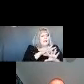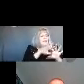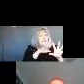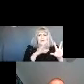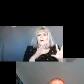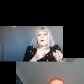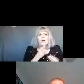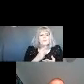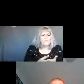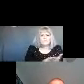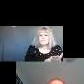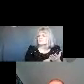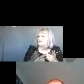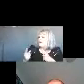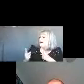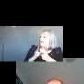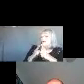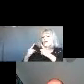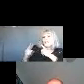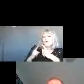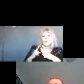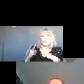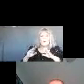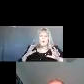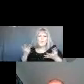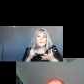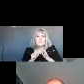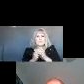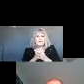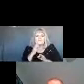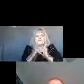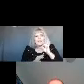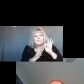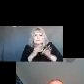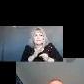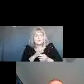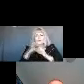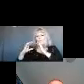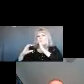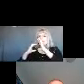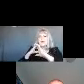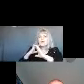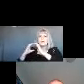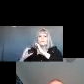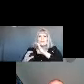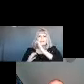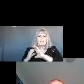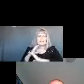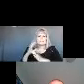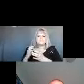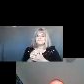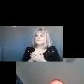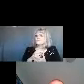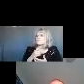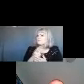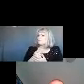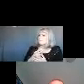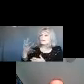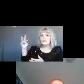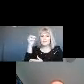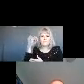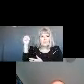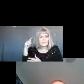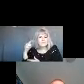op daai. Ja, hy het gesê, julle weet mos Jesus is dood hier in Jerusalem of so iets. En toe, hulle het hom laat kruisig, maar God het hom